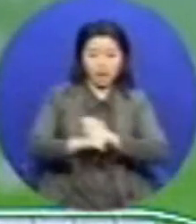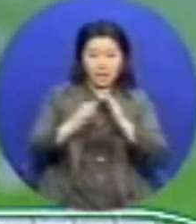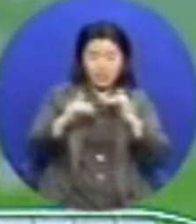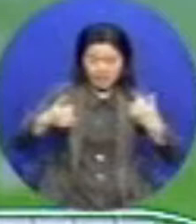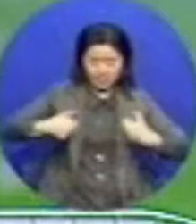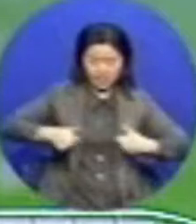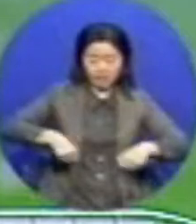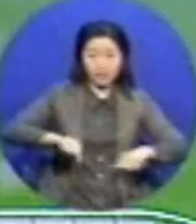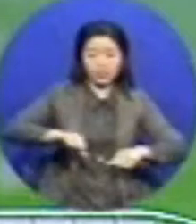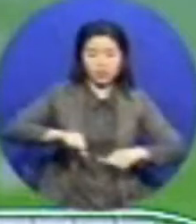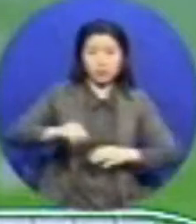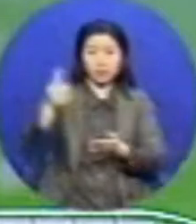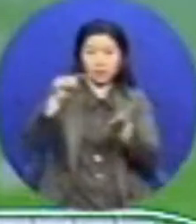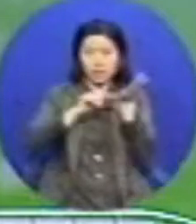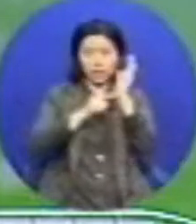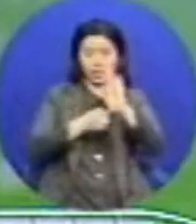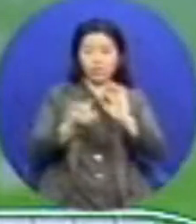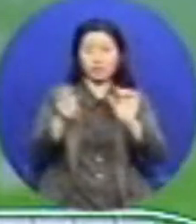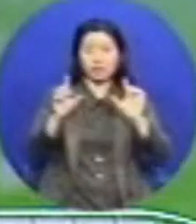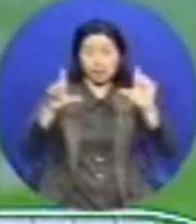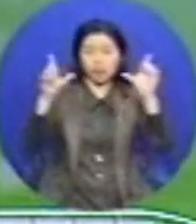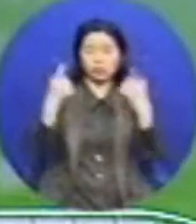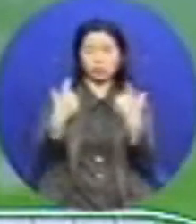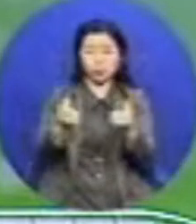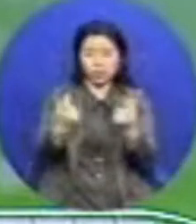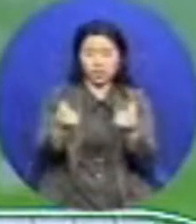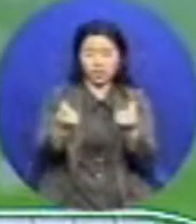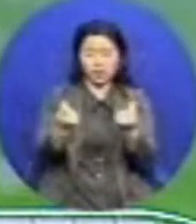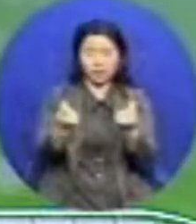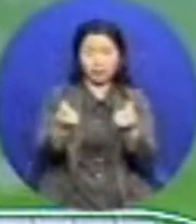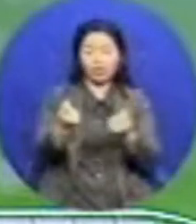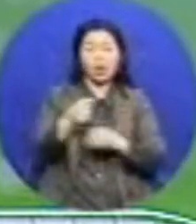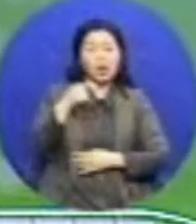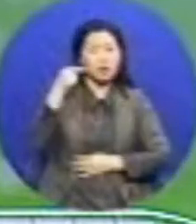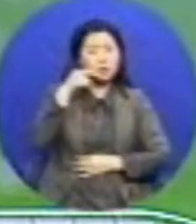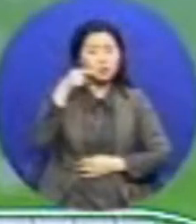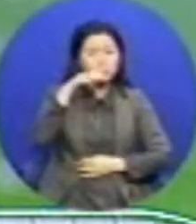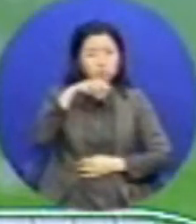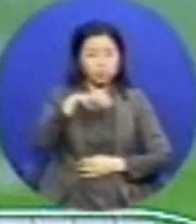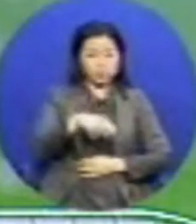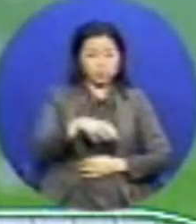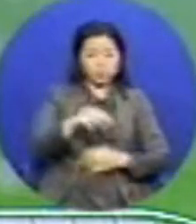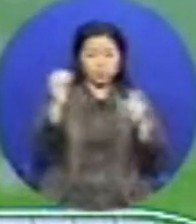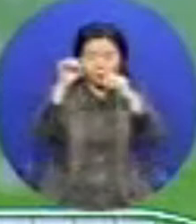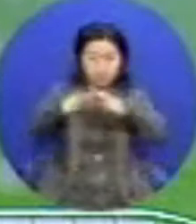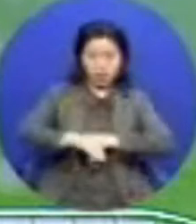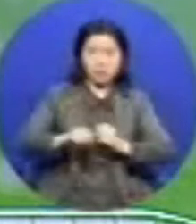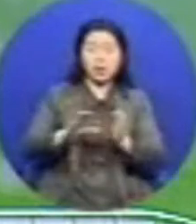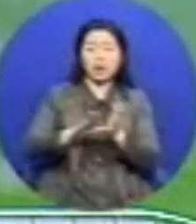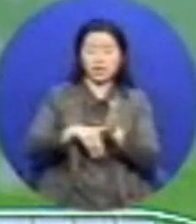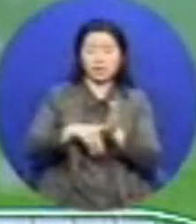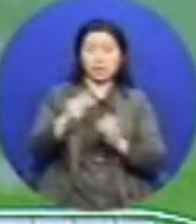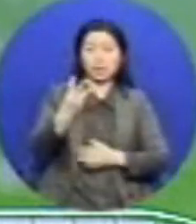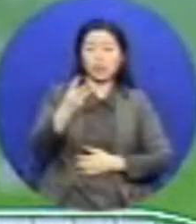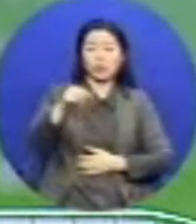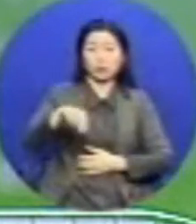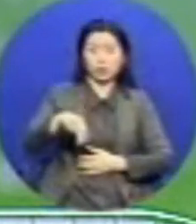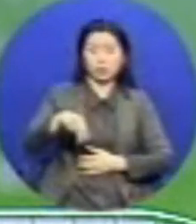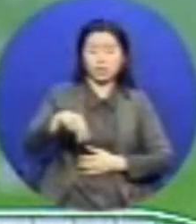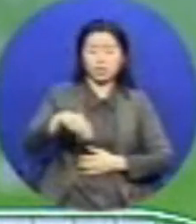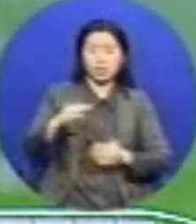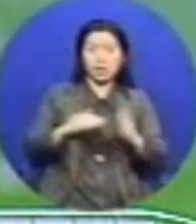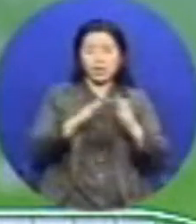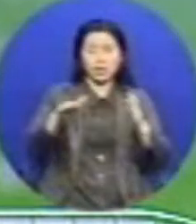날에도 그러하리라 여러분 소돔과 고모라가 멸망할 때 에로스 의 가정은 구원을 받습니다